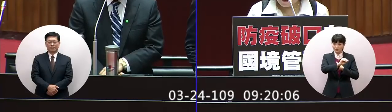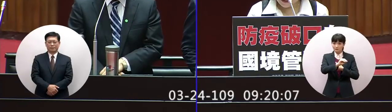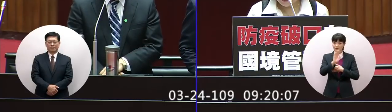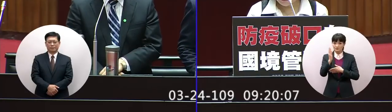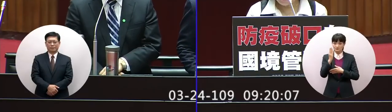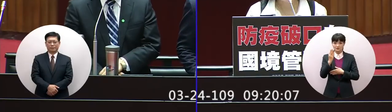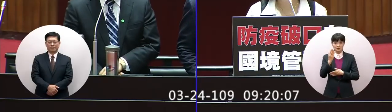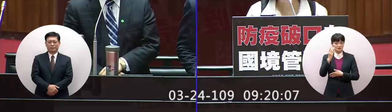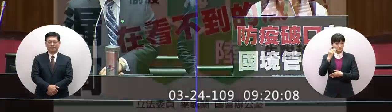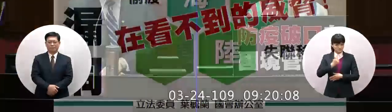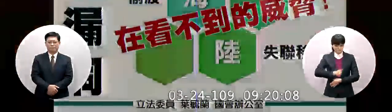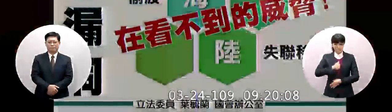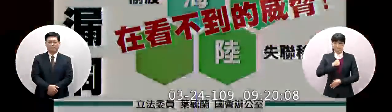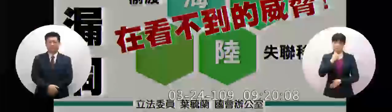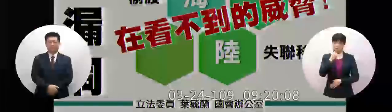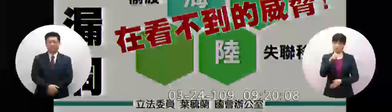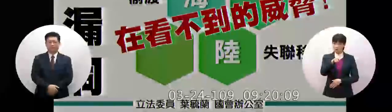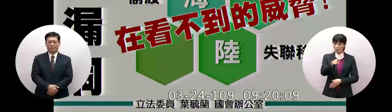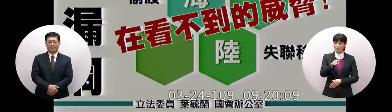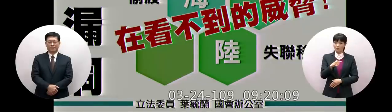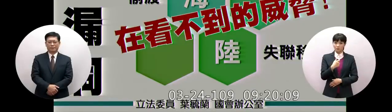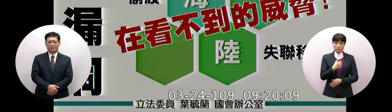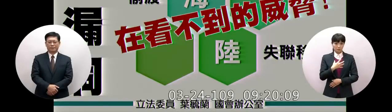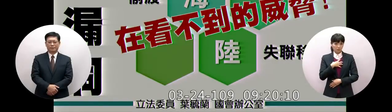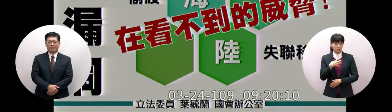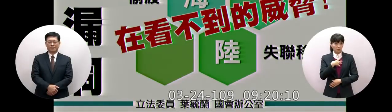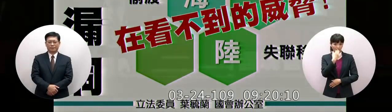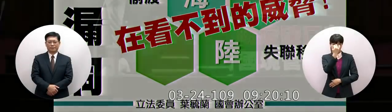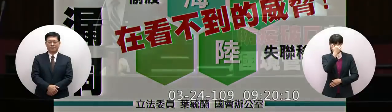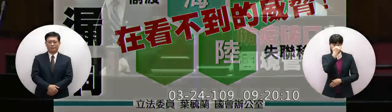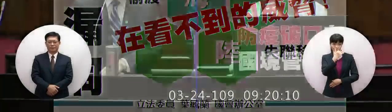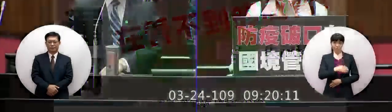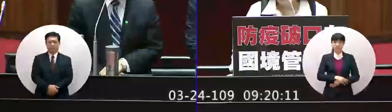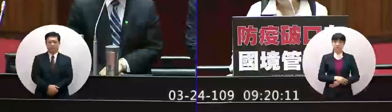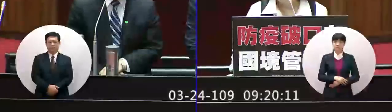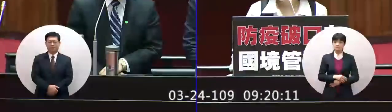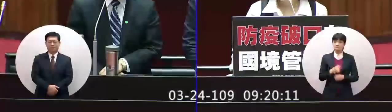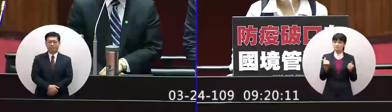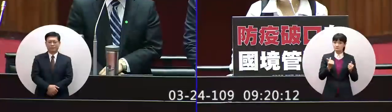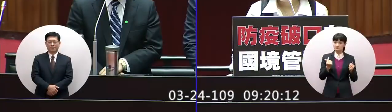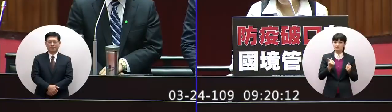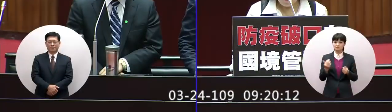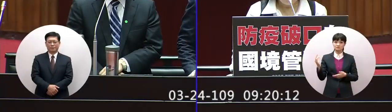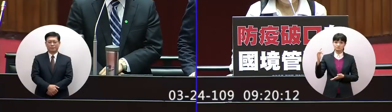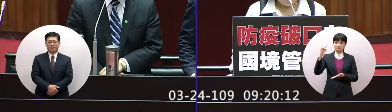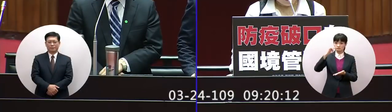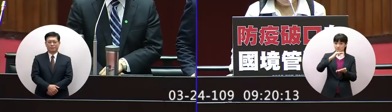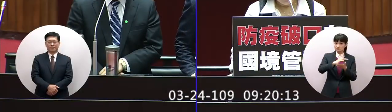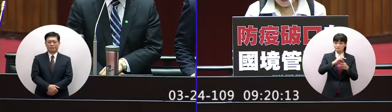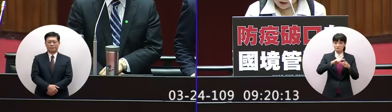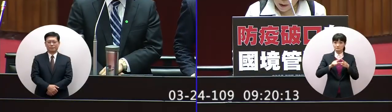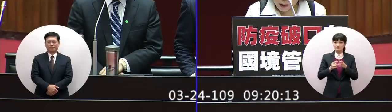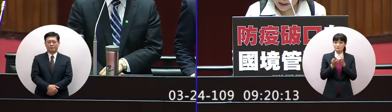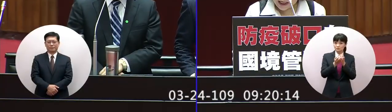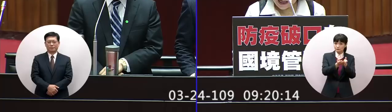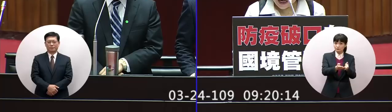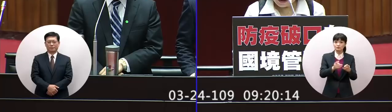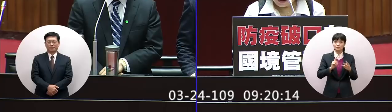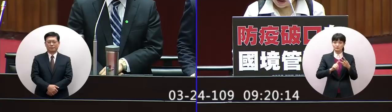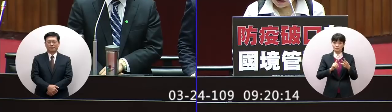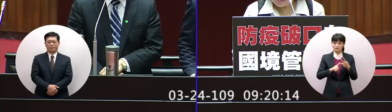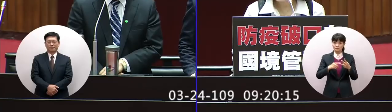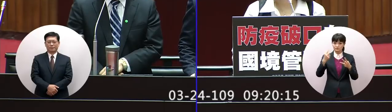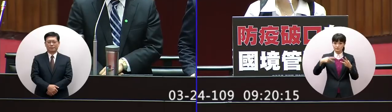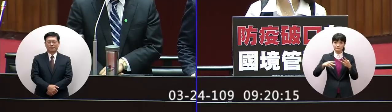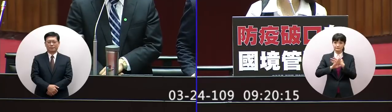不到的问题，看不到的威胁，不管是从海空啊，会有一些